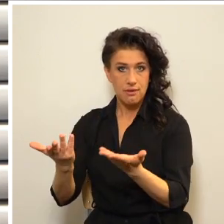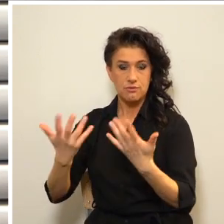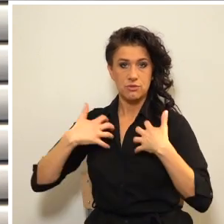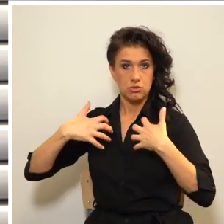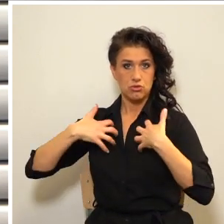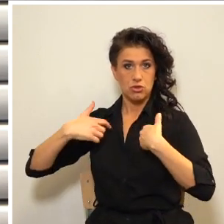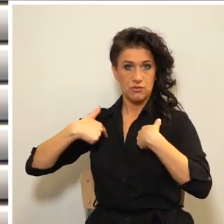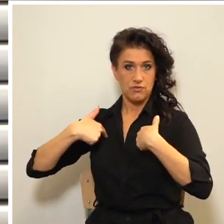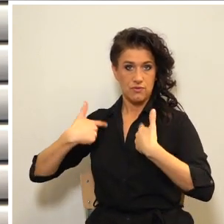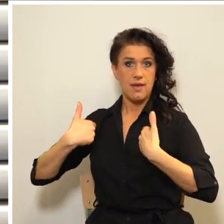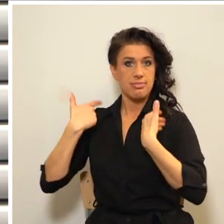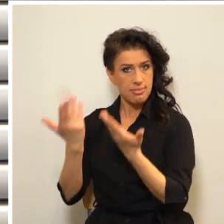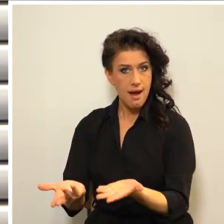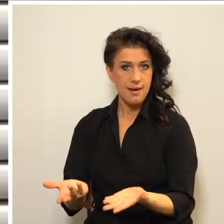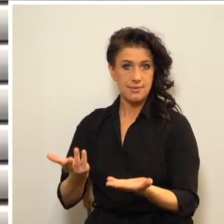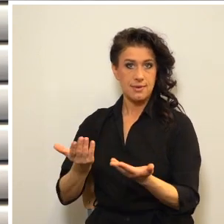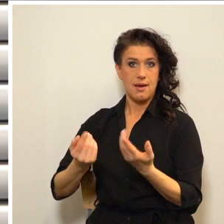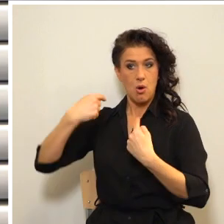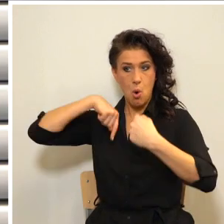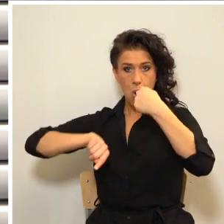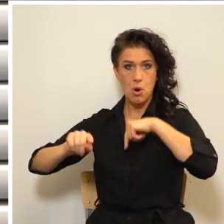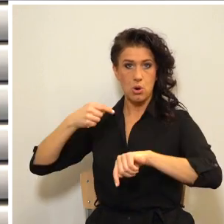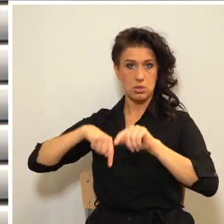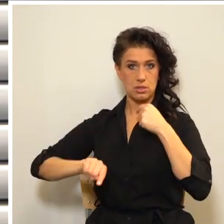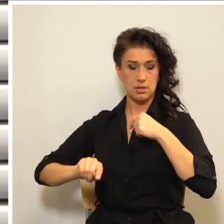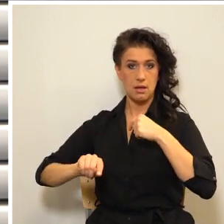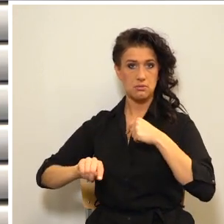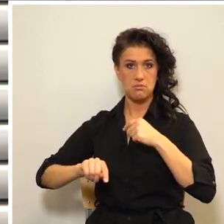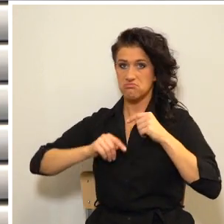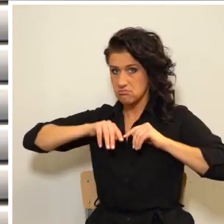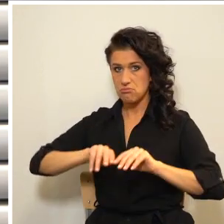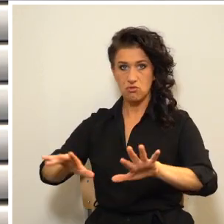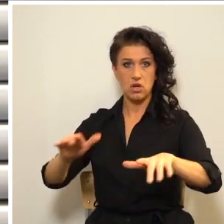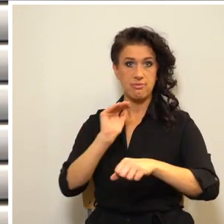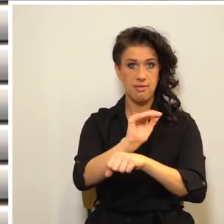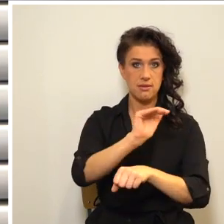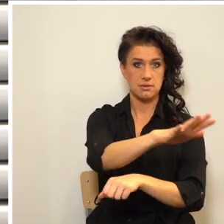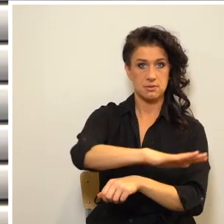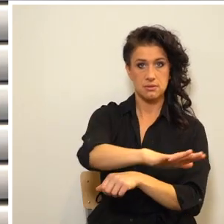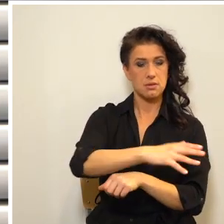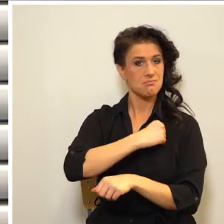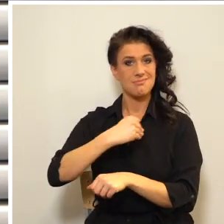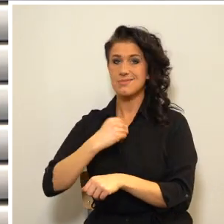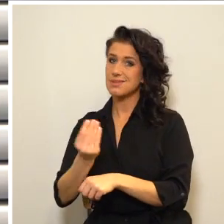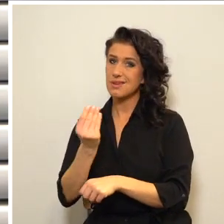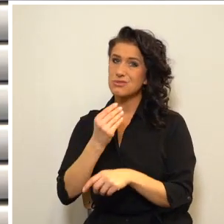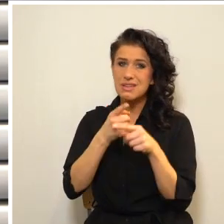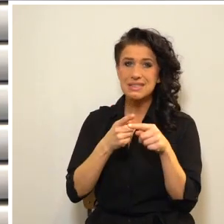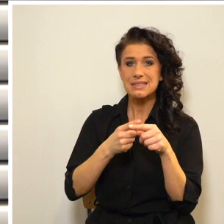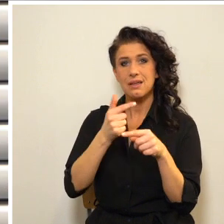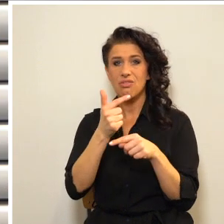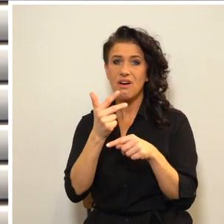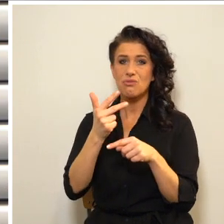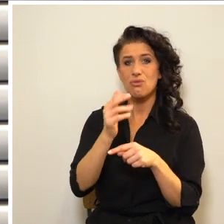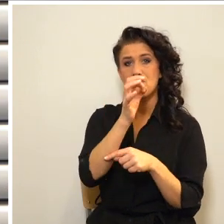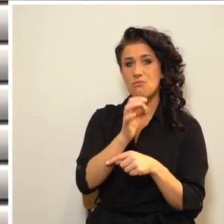metodą bardzo powszechnie stosowaną Natomiast w Polsce jest to ułamek to jest jakieś tam dwa czy